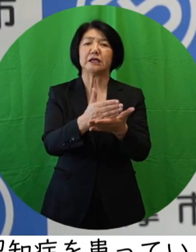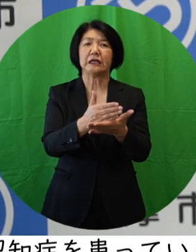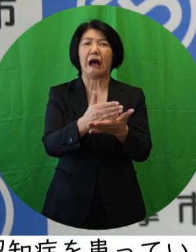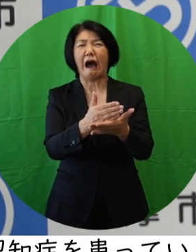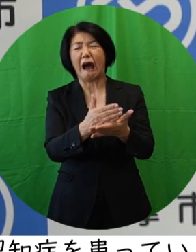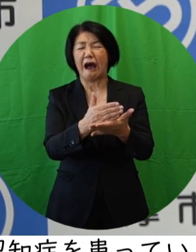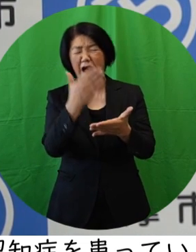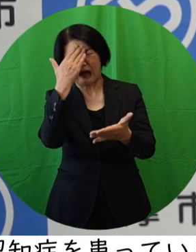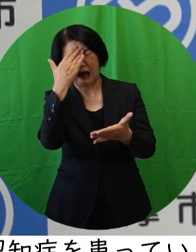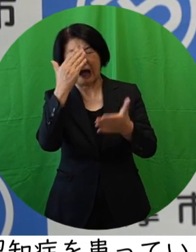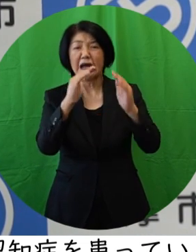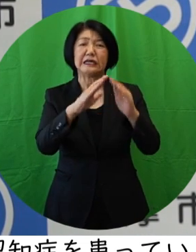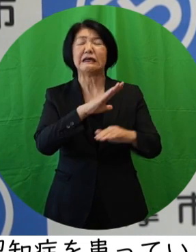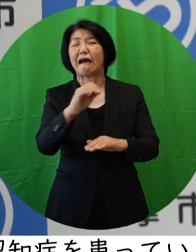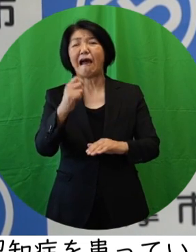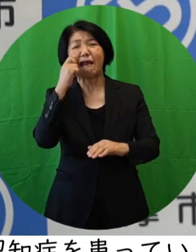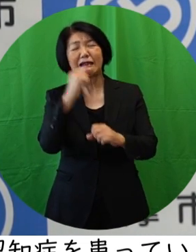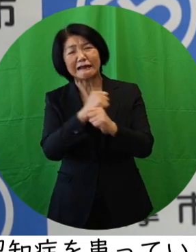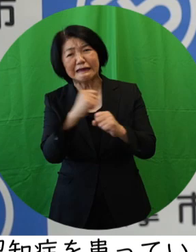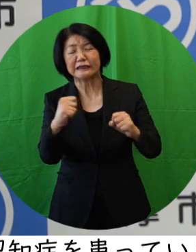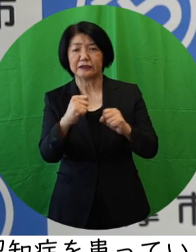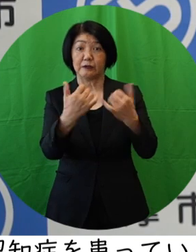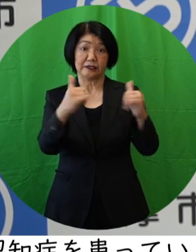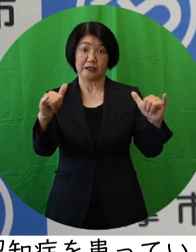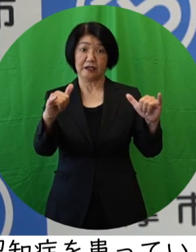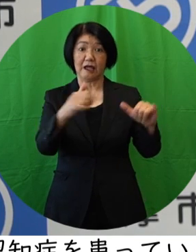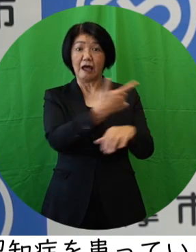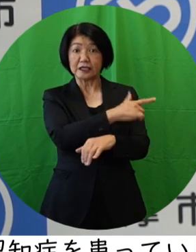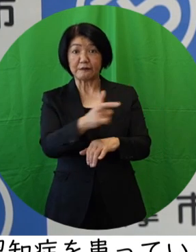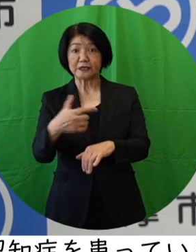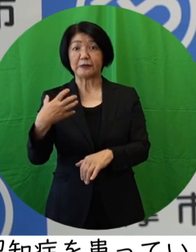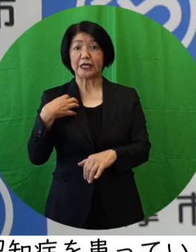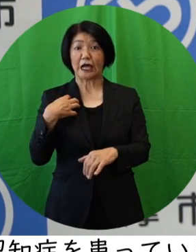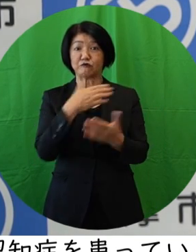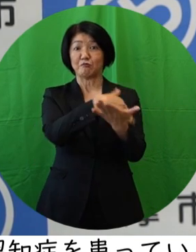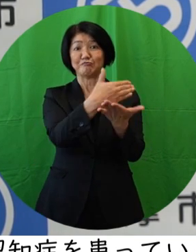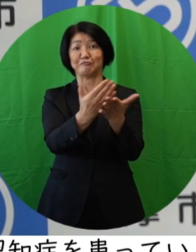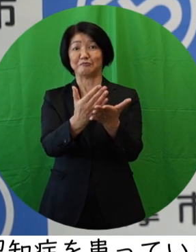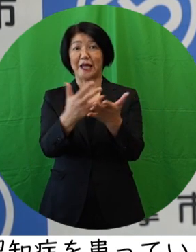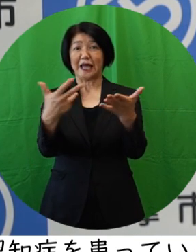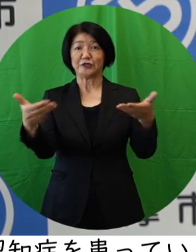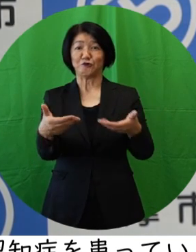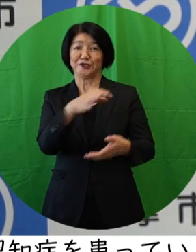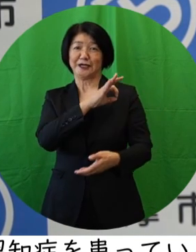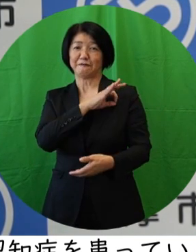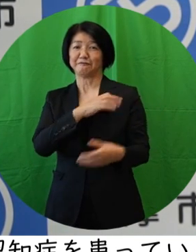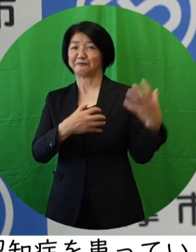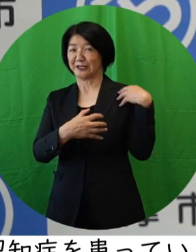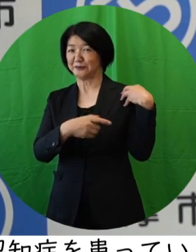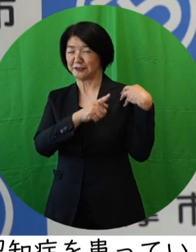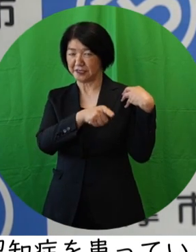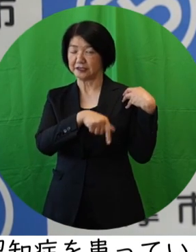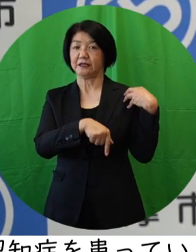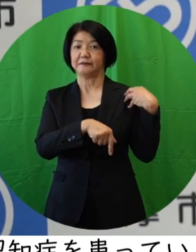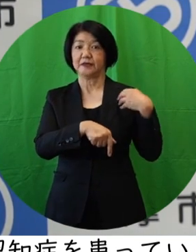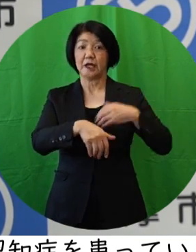帰れなくなった帰宅困難者など多様な役を演じています